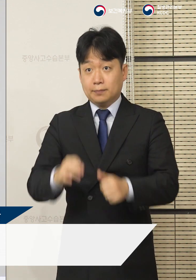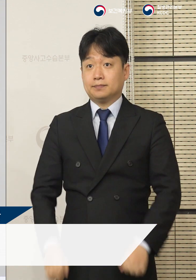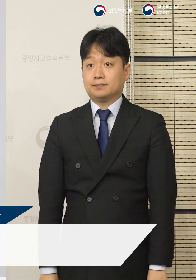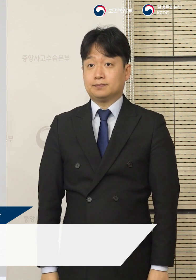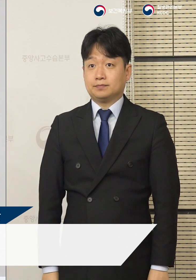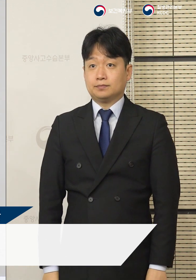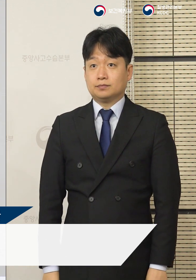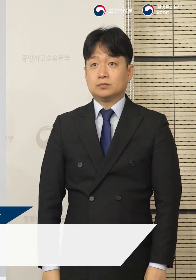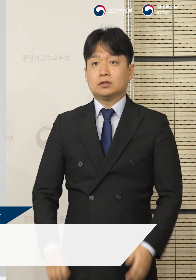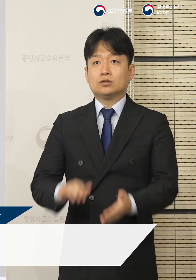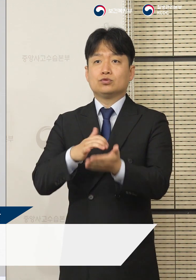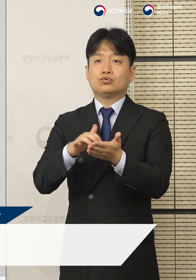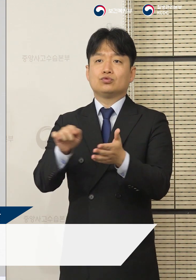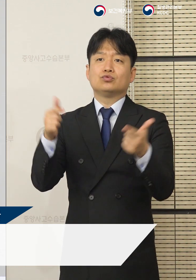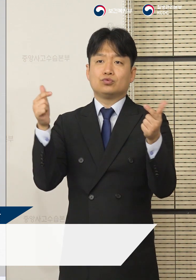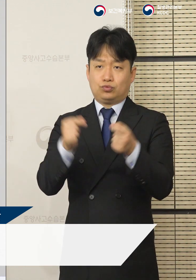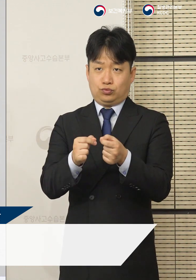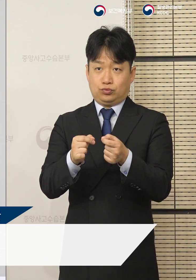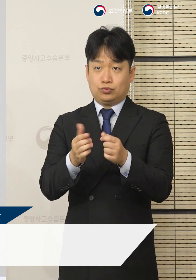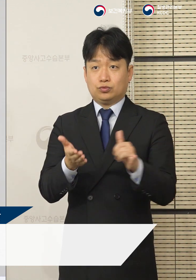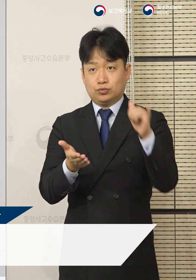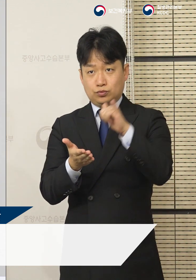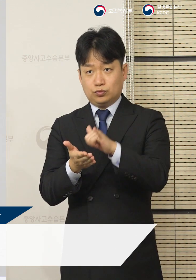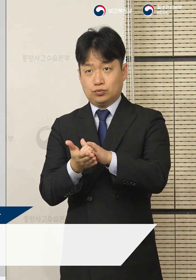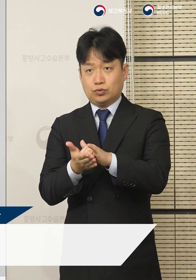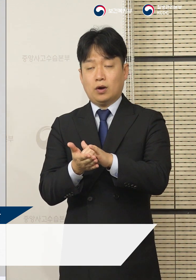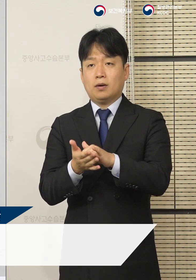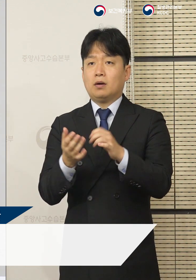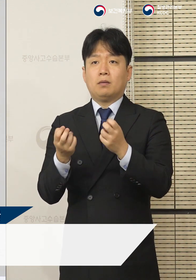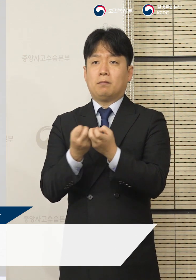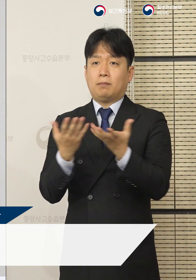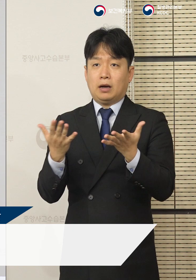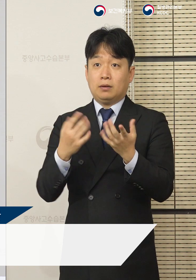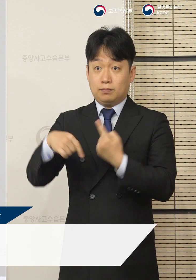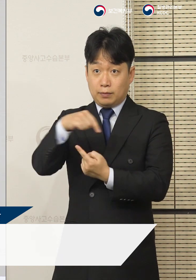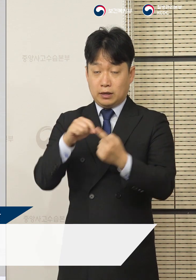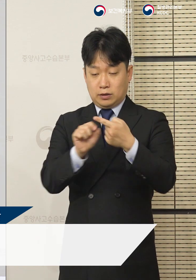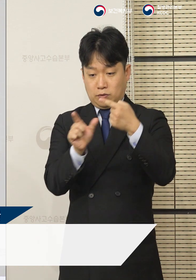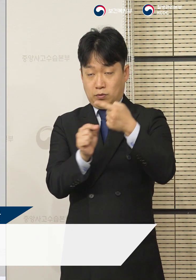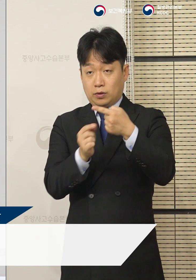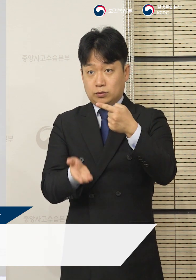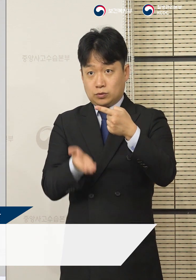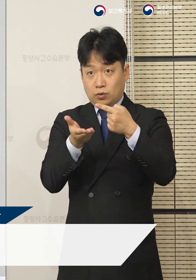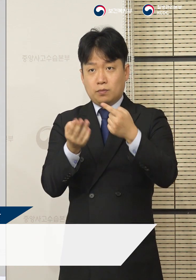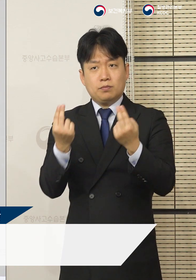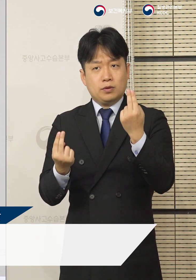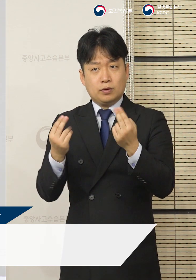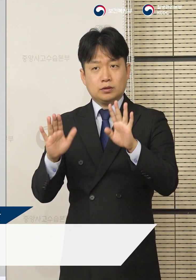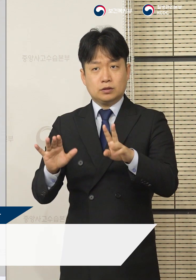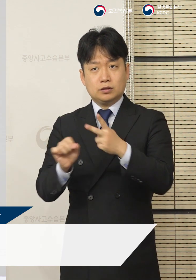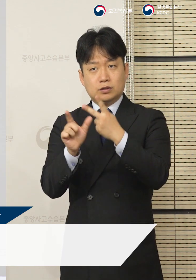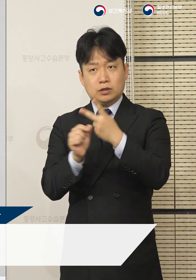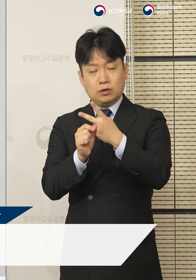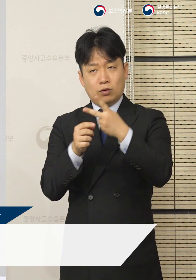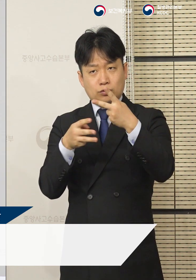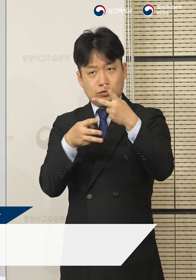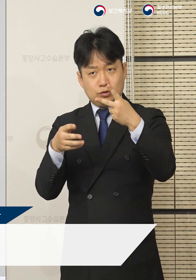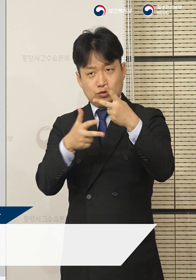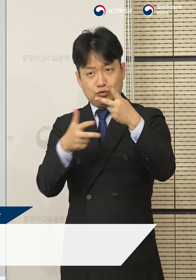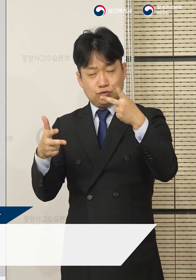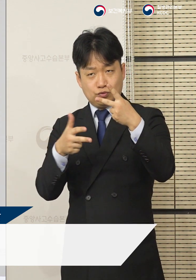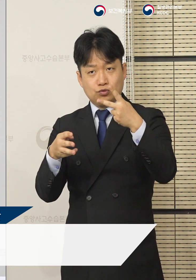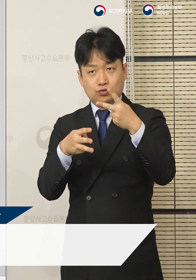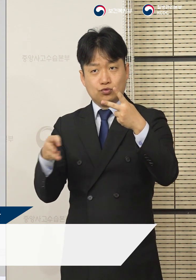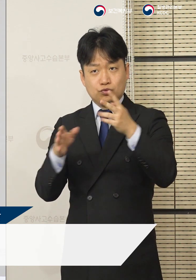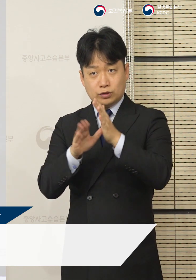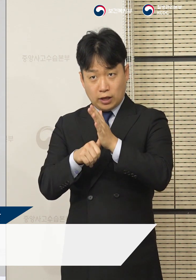보면 운행 승객 감소에 따른 항공사의 자율 감편으로 1월 초 항공편 대비 2월 셋째